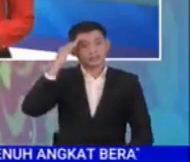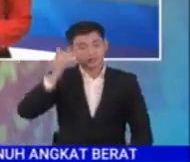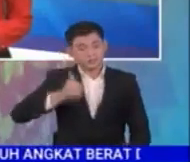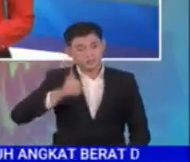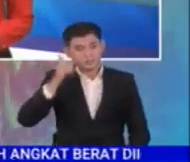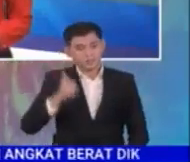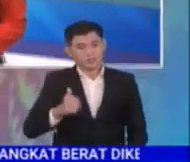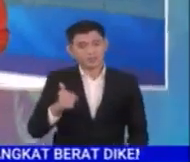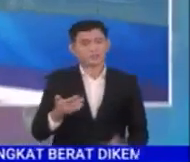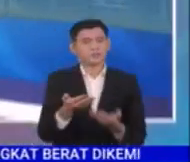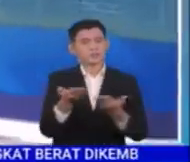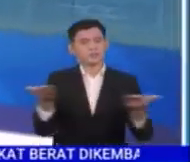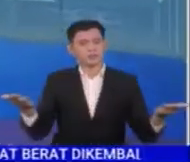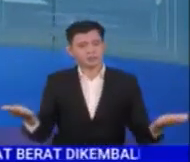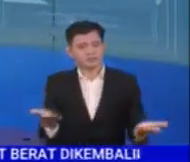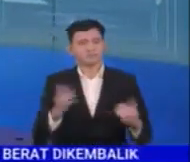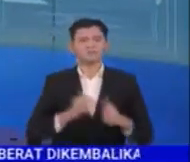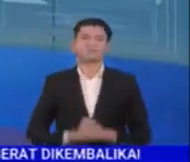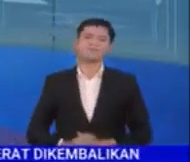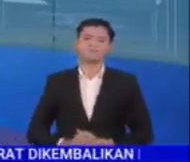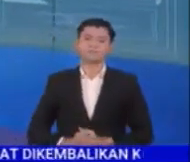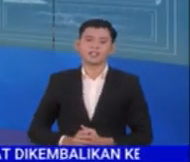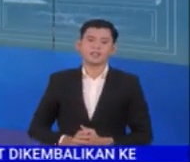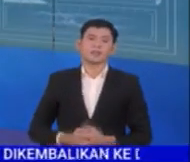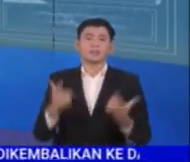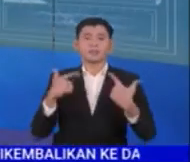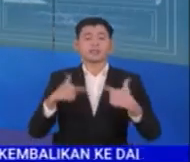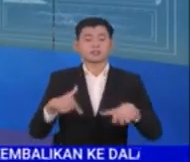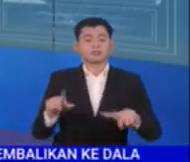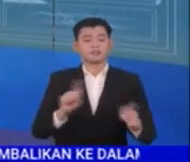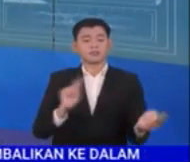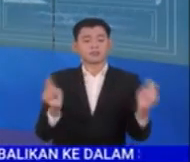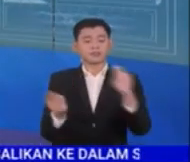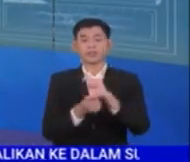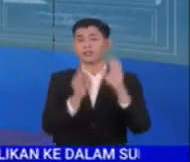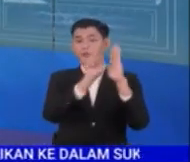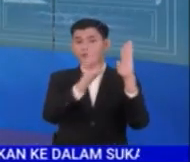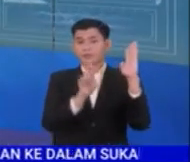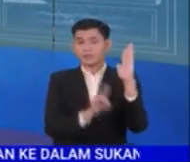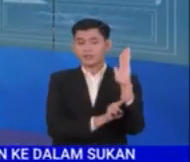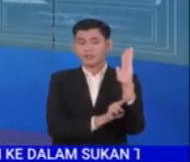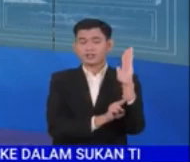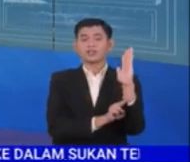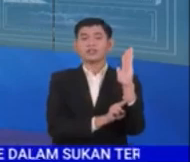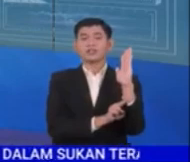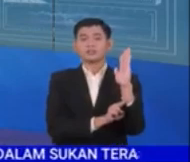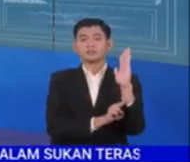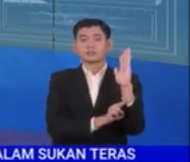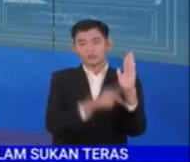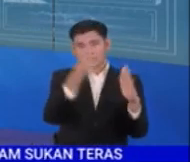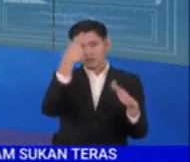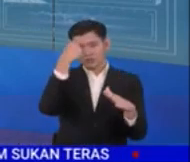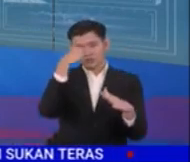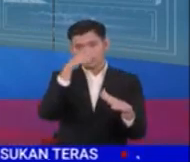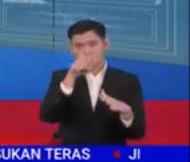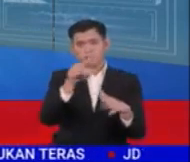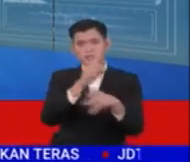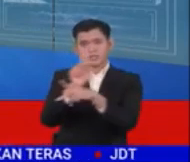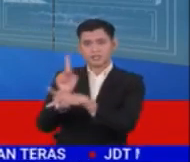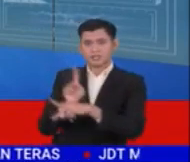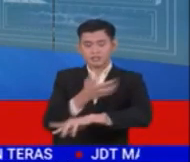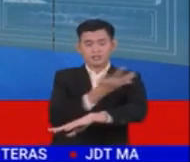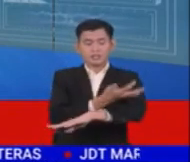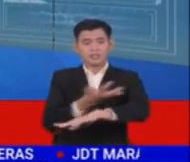Waalaikumsalam warga Malaysia ya pelaksanaan ROM undang-undang are you Cendrawasih pendamai berupaya melindungi